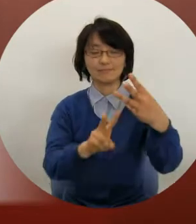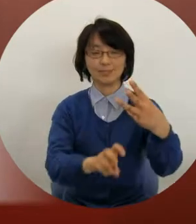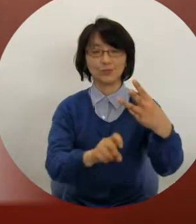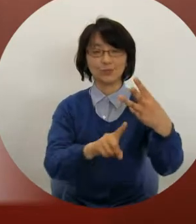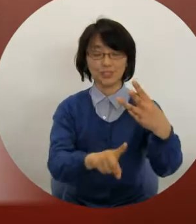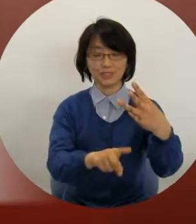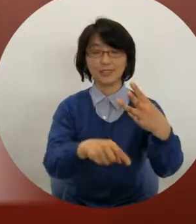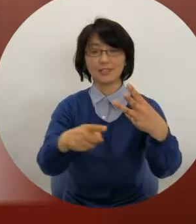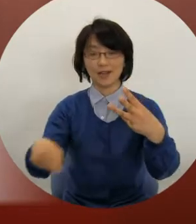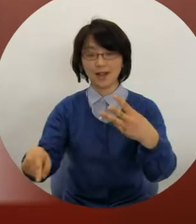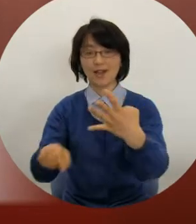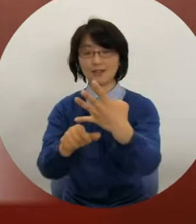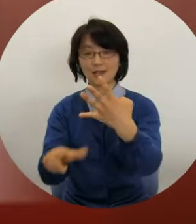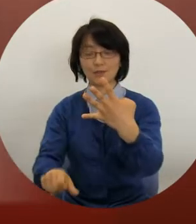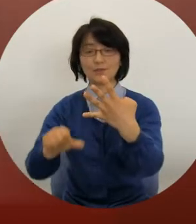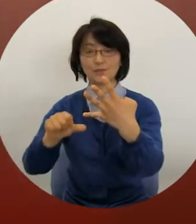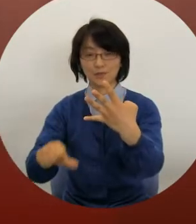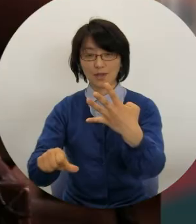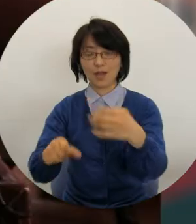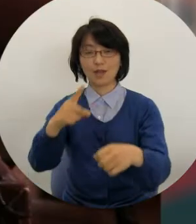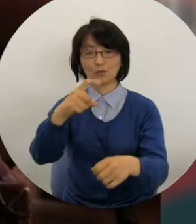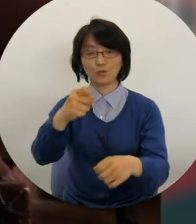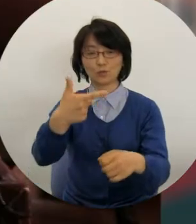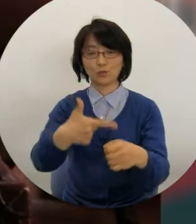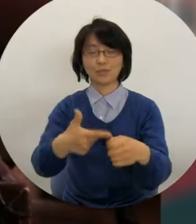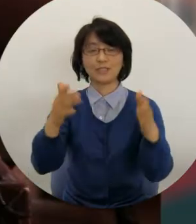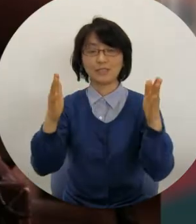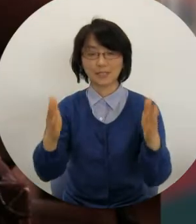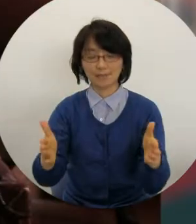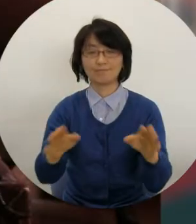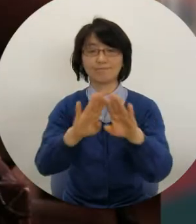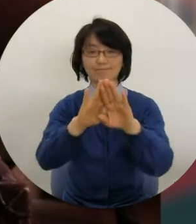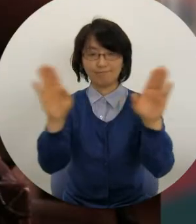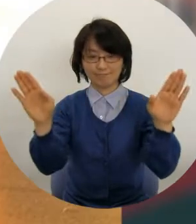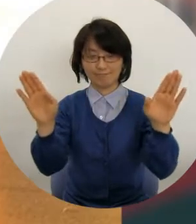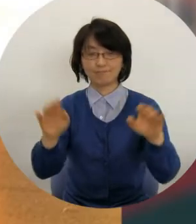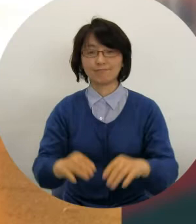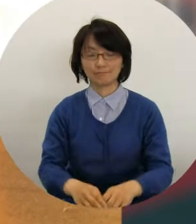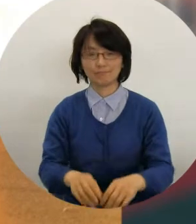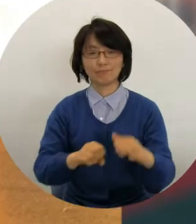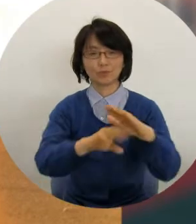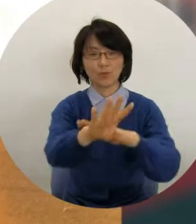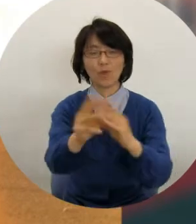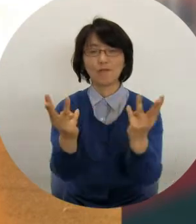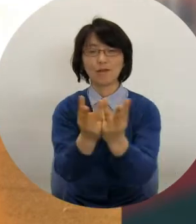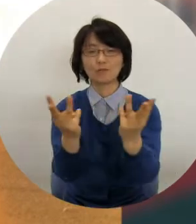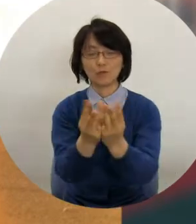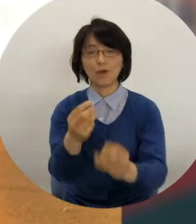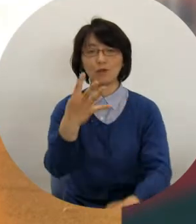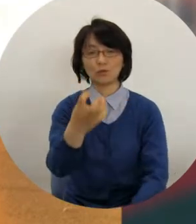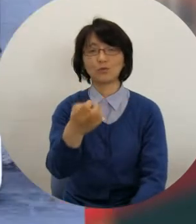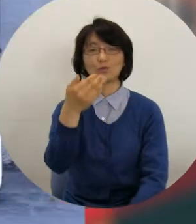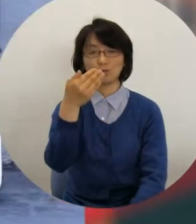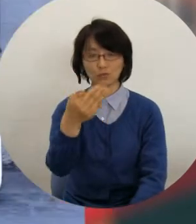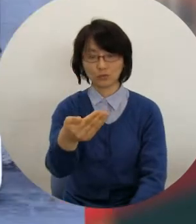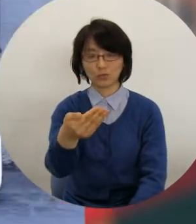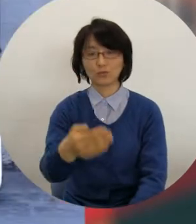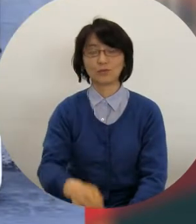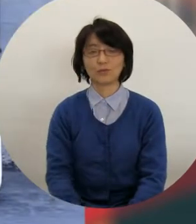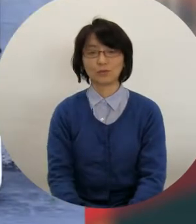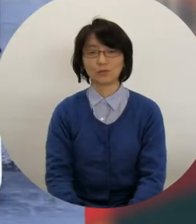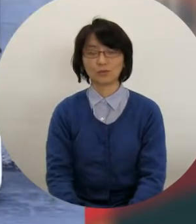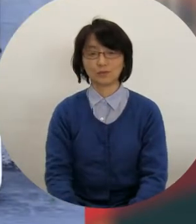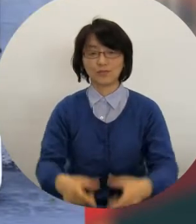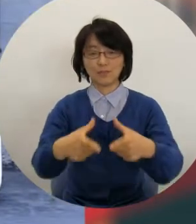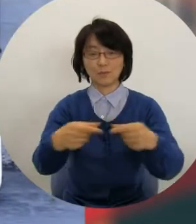21日から4月の5日まで16日間開催をいたします。で、全49作品になるんですけれども、